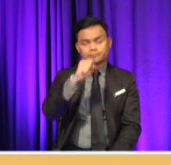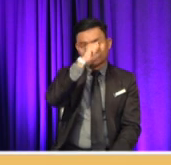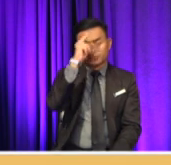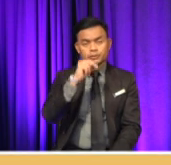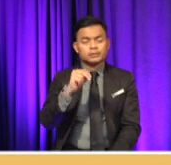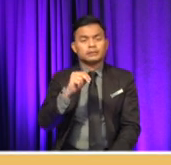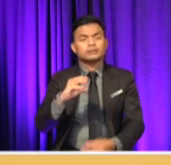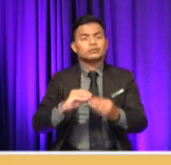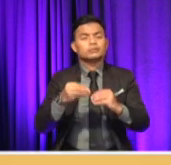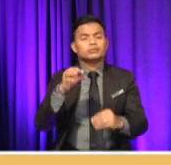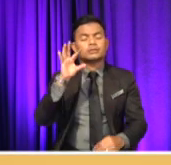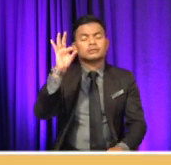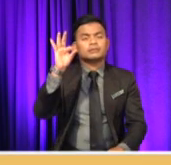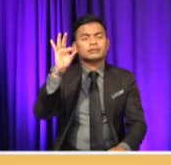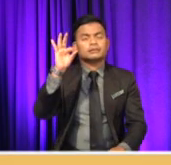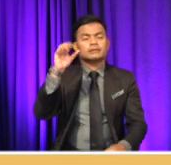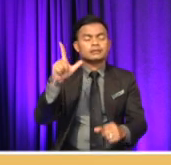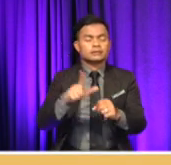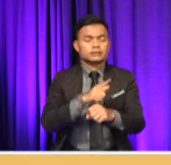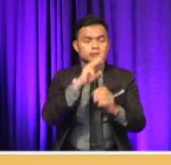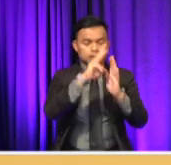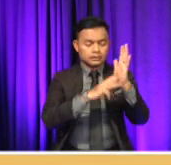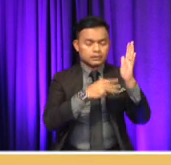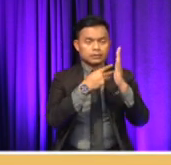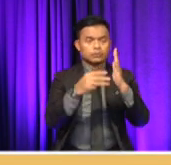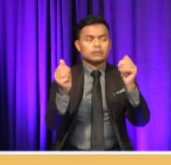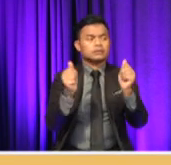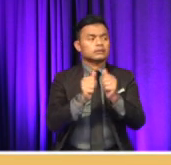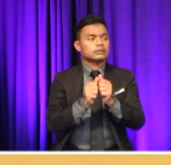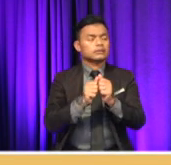lengkap kan jadwal satu dengan menyatakan perbedaan